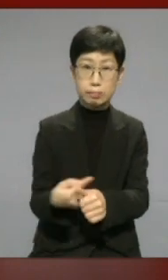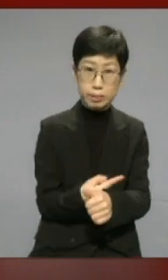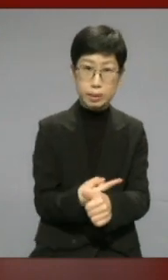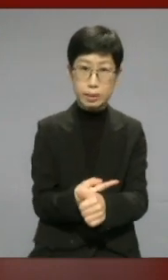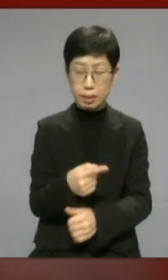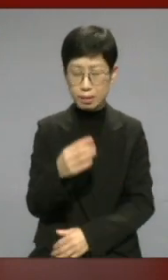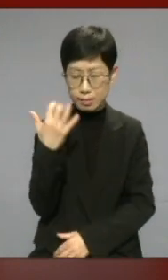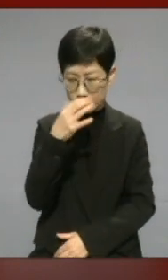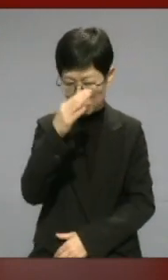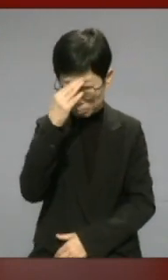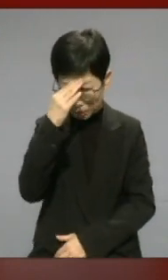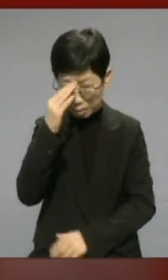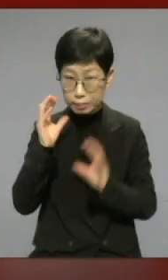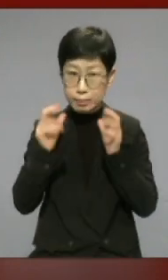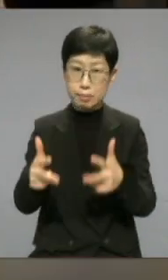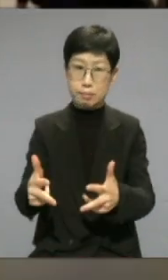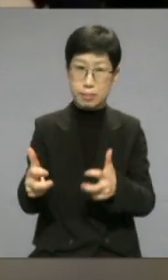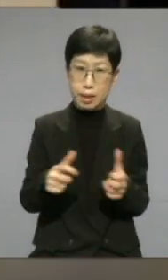132